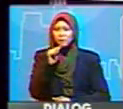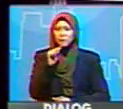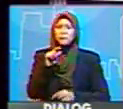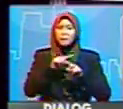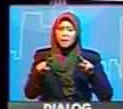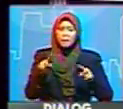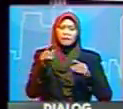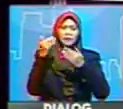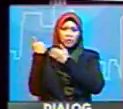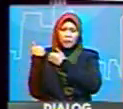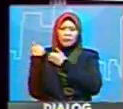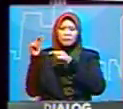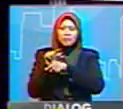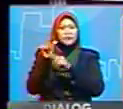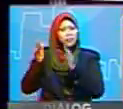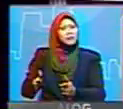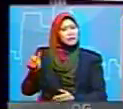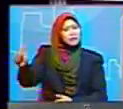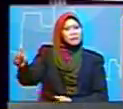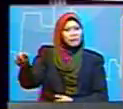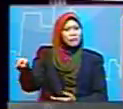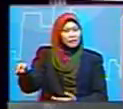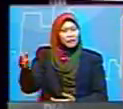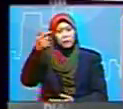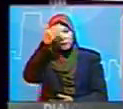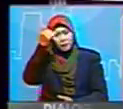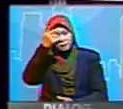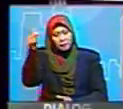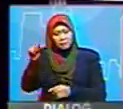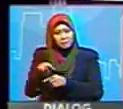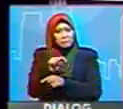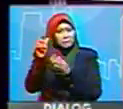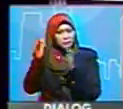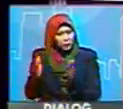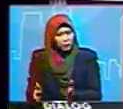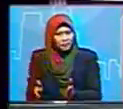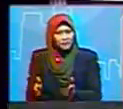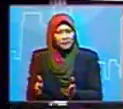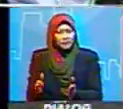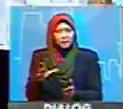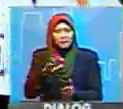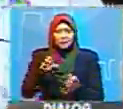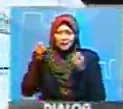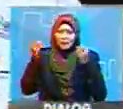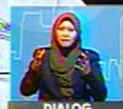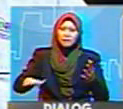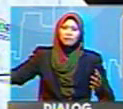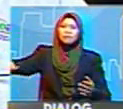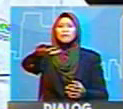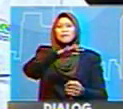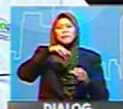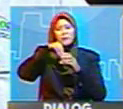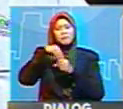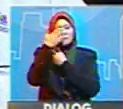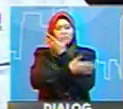di tangan mereka kerana mereka merupakan pengguna dan mereka merupakan majoriti di dalam negara